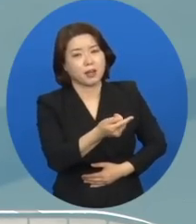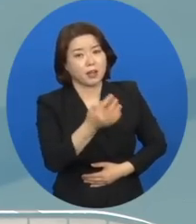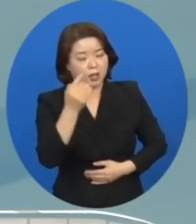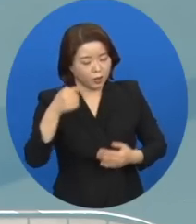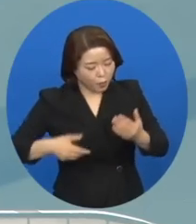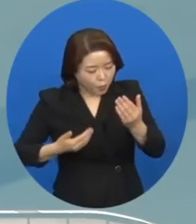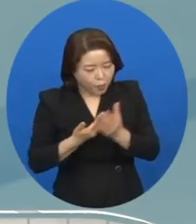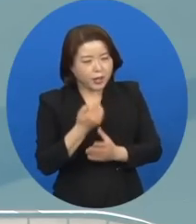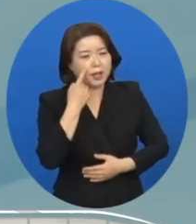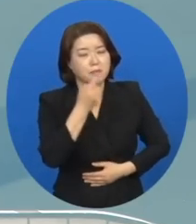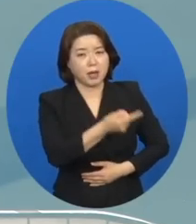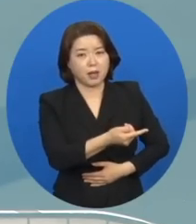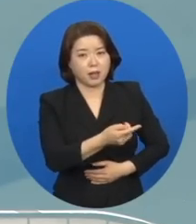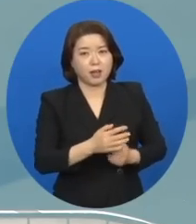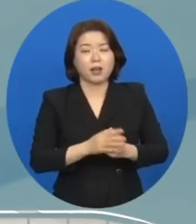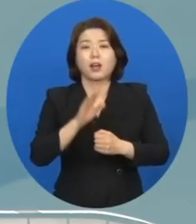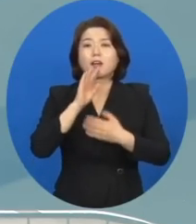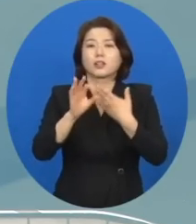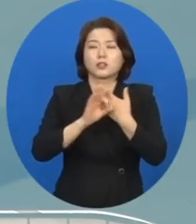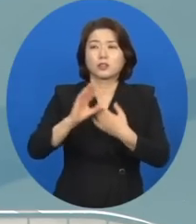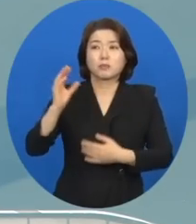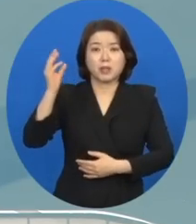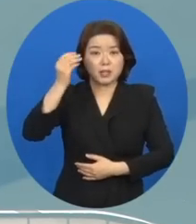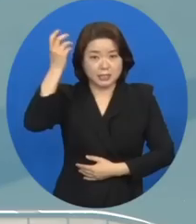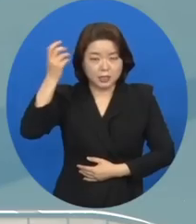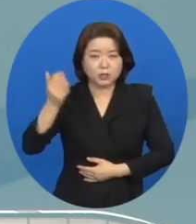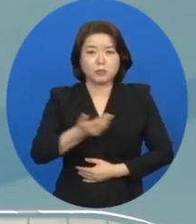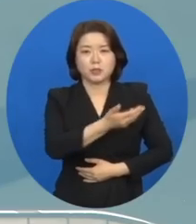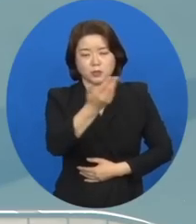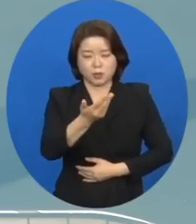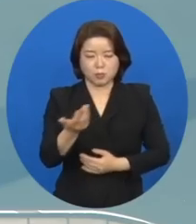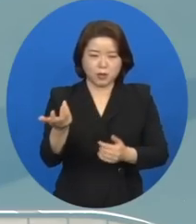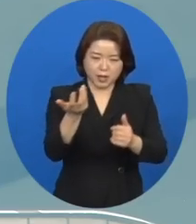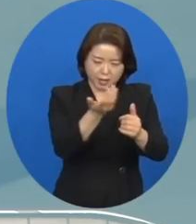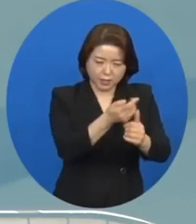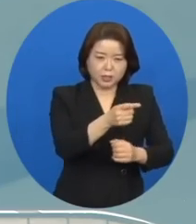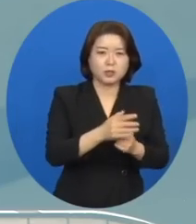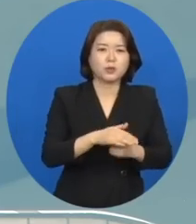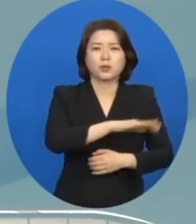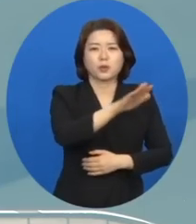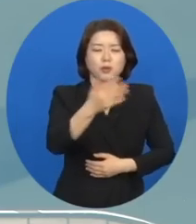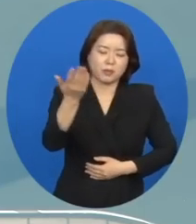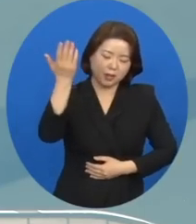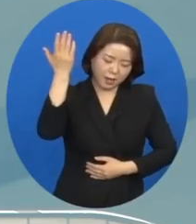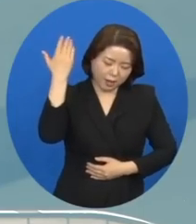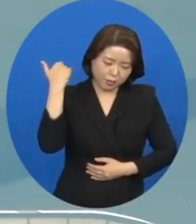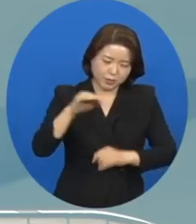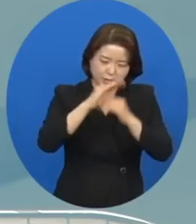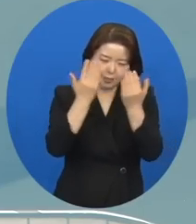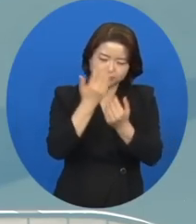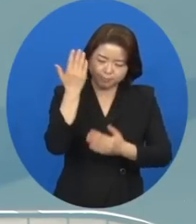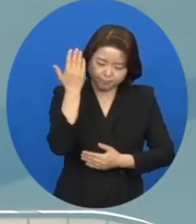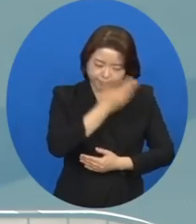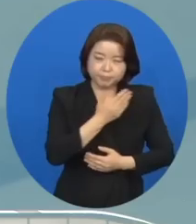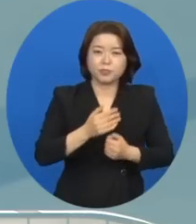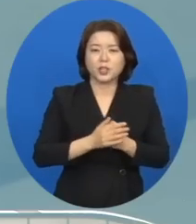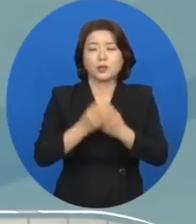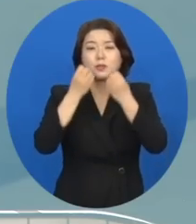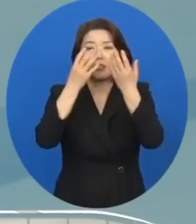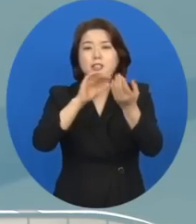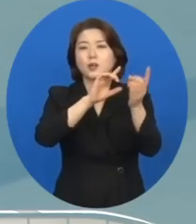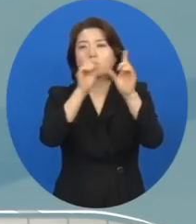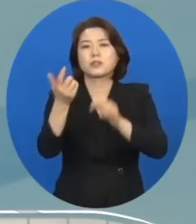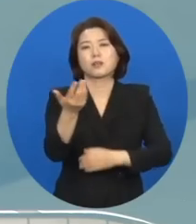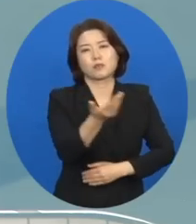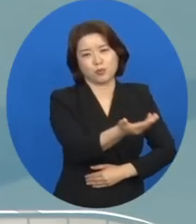회개하시면 성령께서 여러분들에게 함께 하셔서 여러분들의 모든 과거를 다 지우시고 새로운 삶을 주실